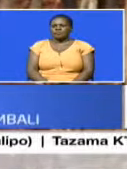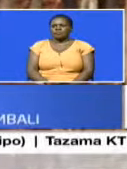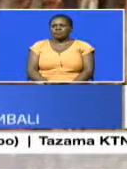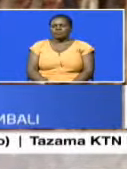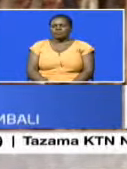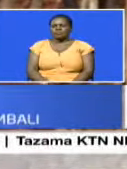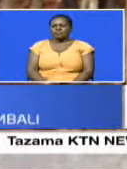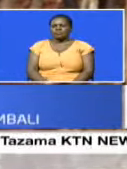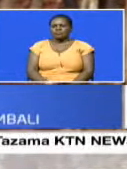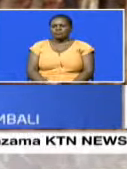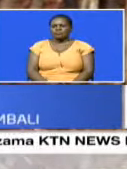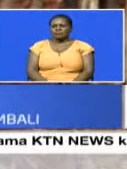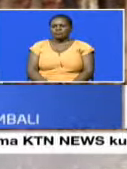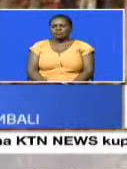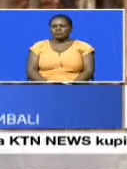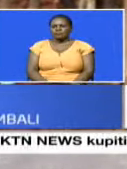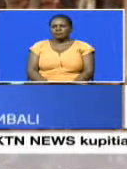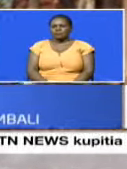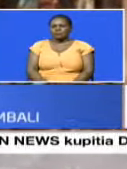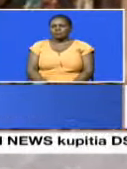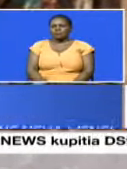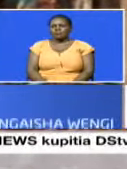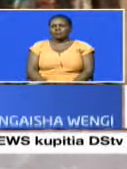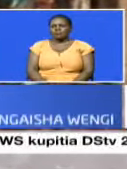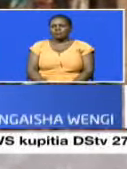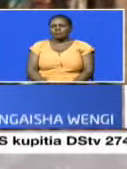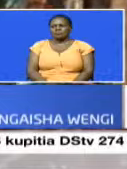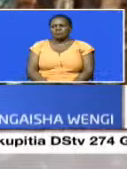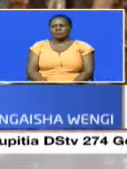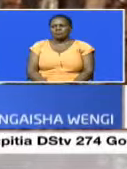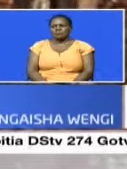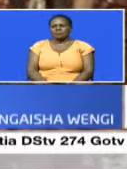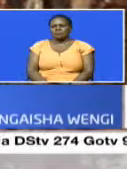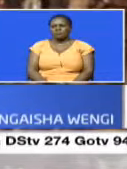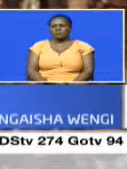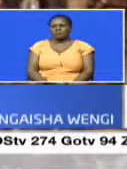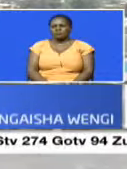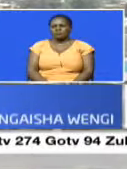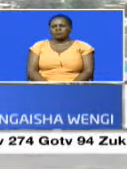Akasi fu sababu karama sunoja isaba nagasi yun chaltiyu.